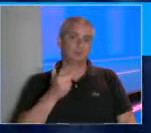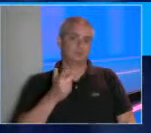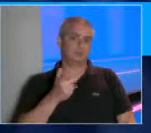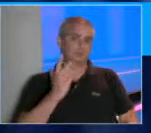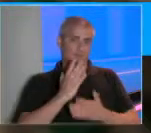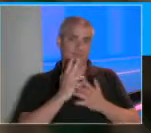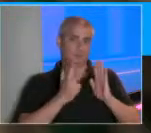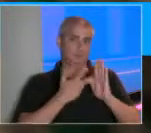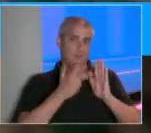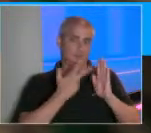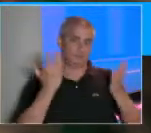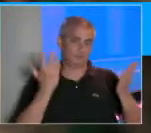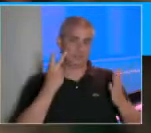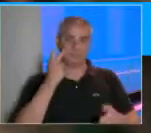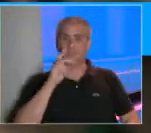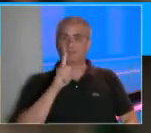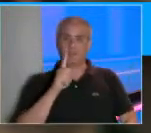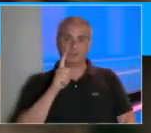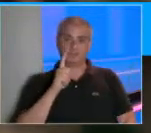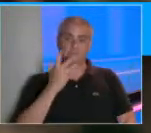כבר 3 פעמים, ה-21.